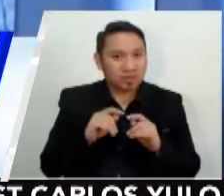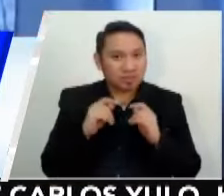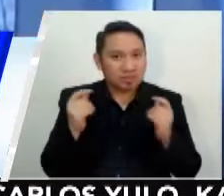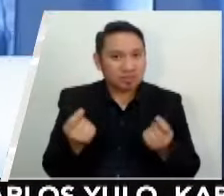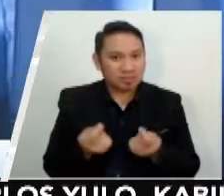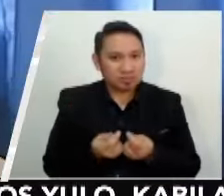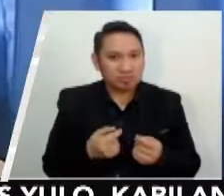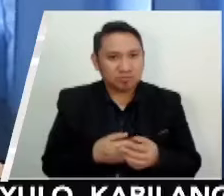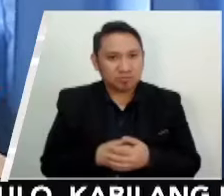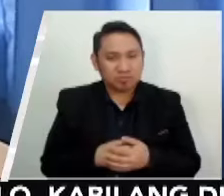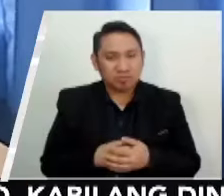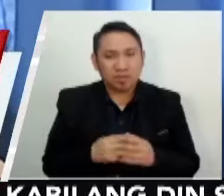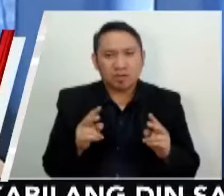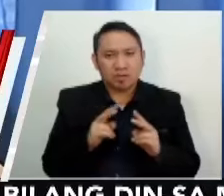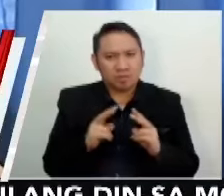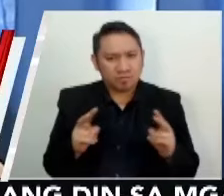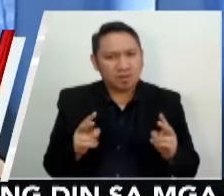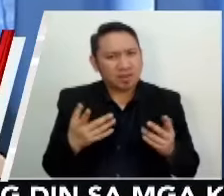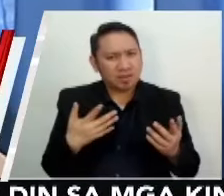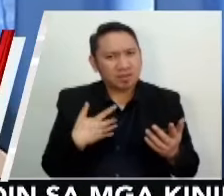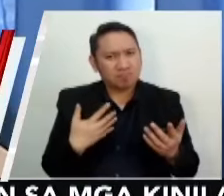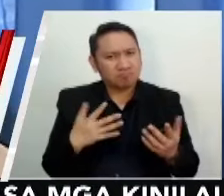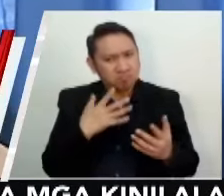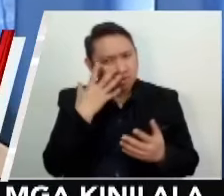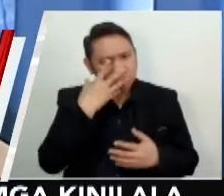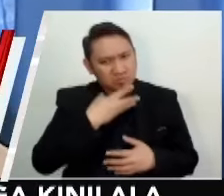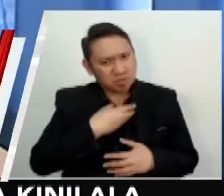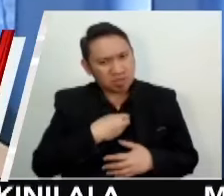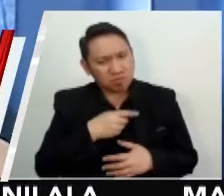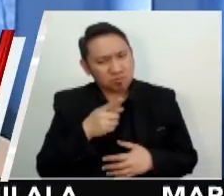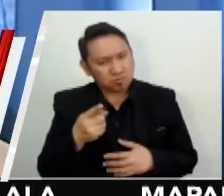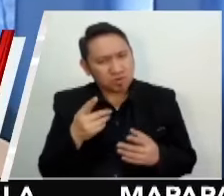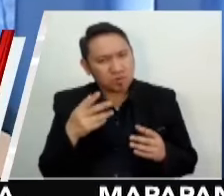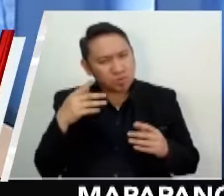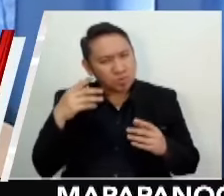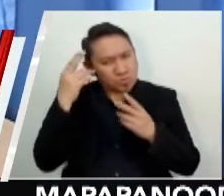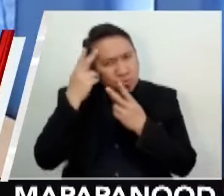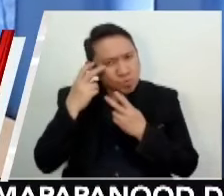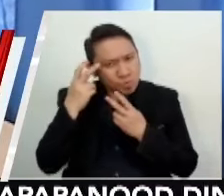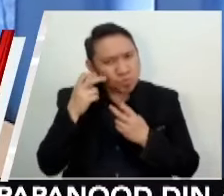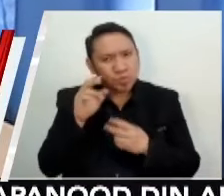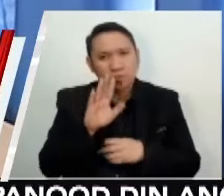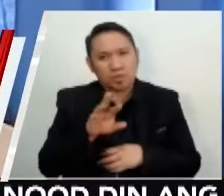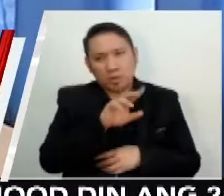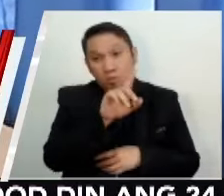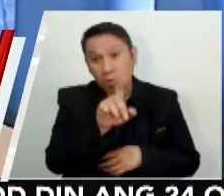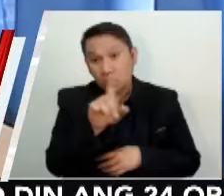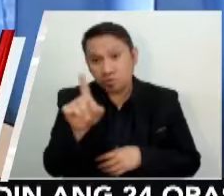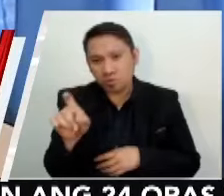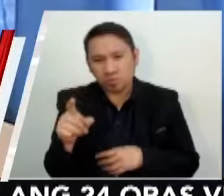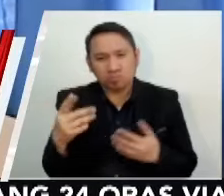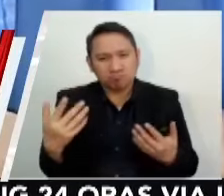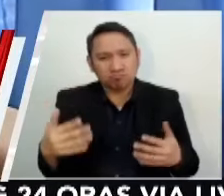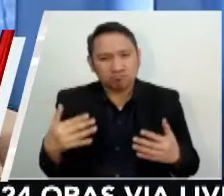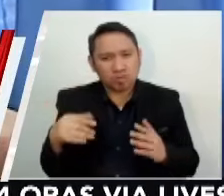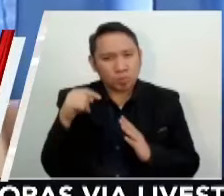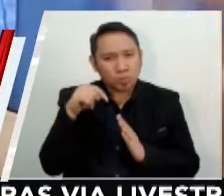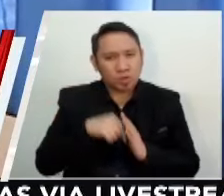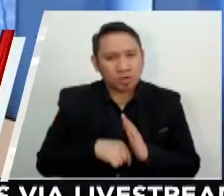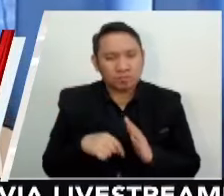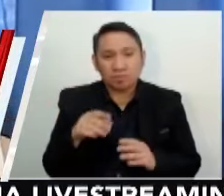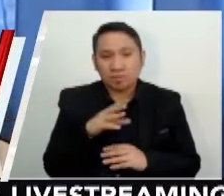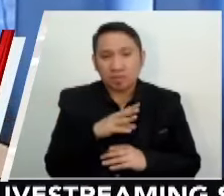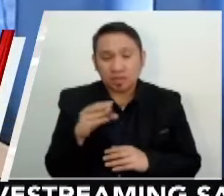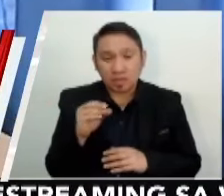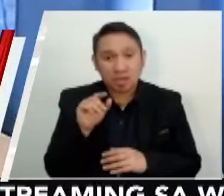yung questions nila. And aside, syempre, dun sa production ng